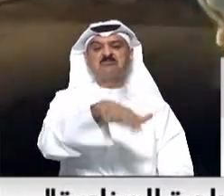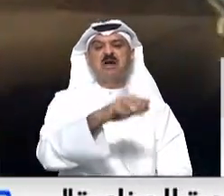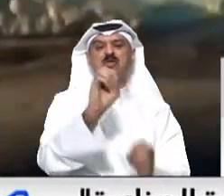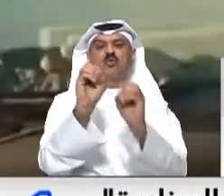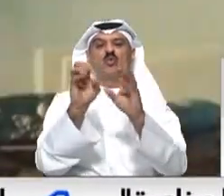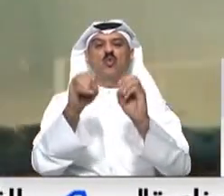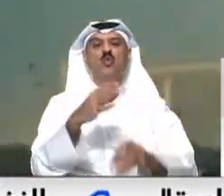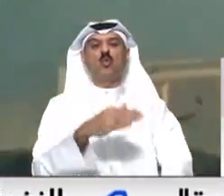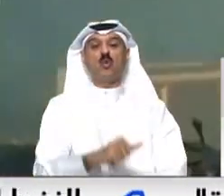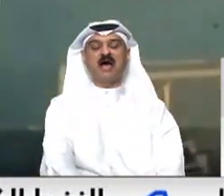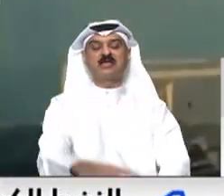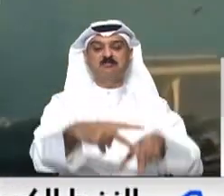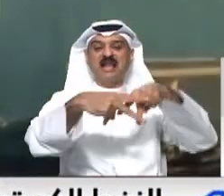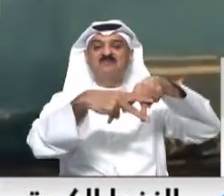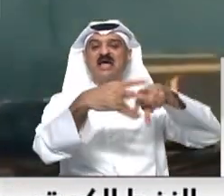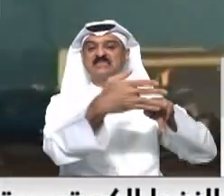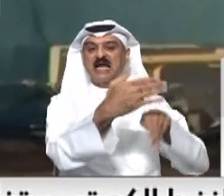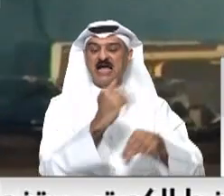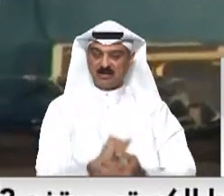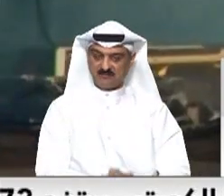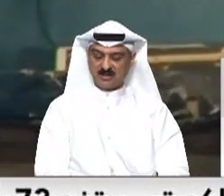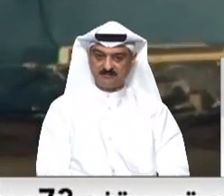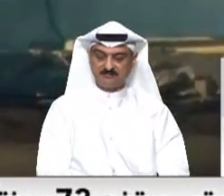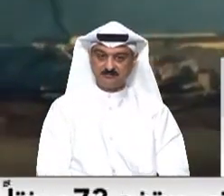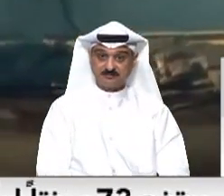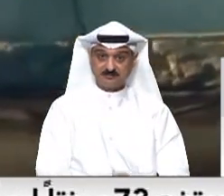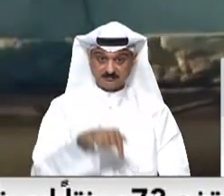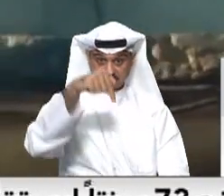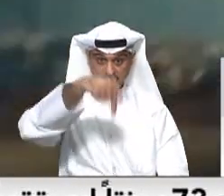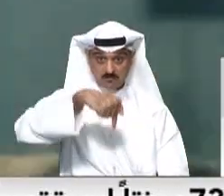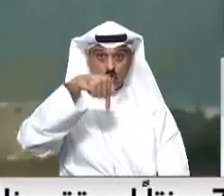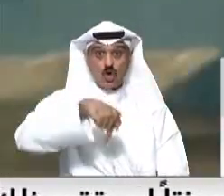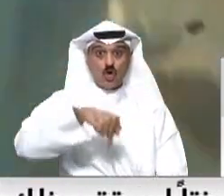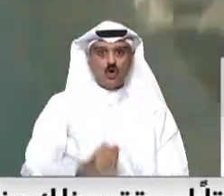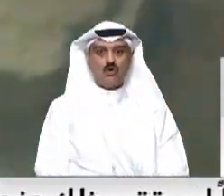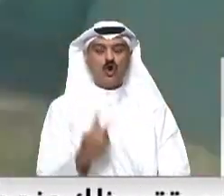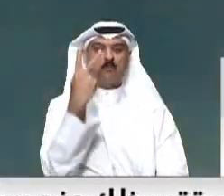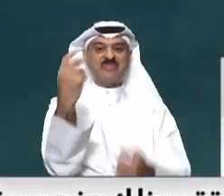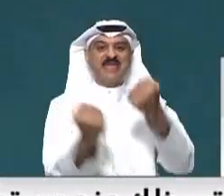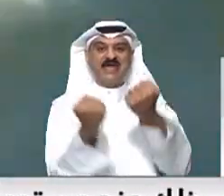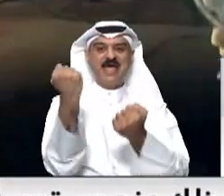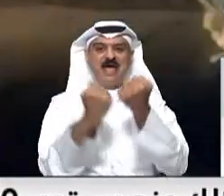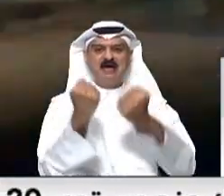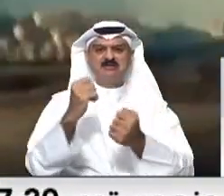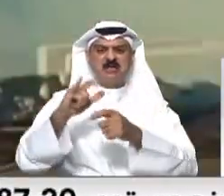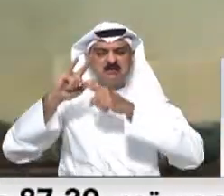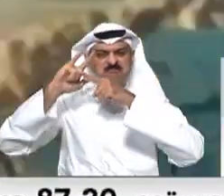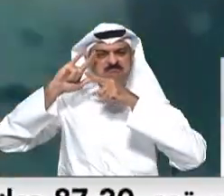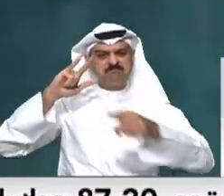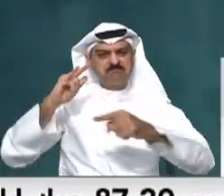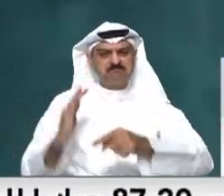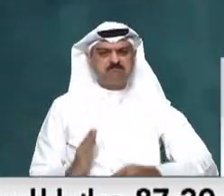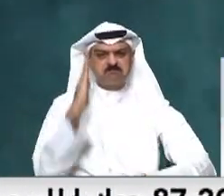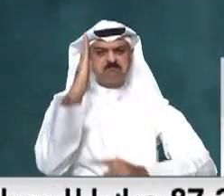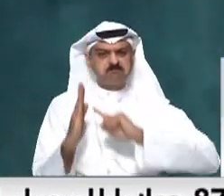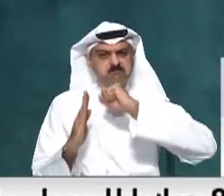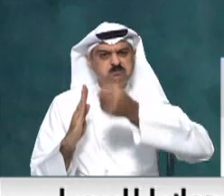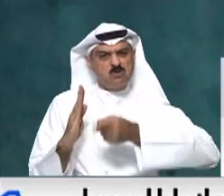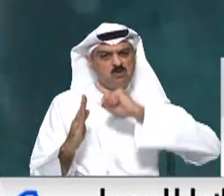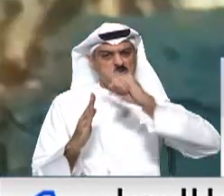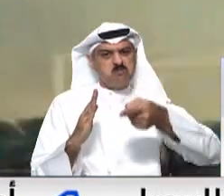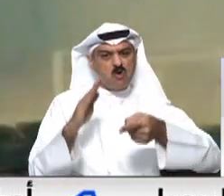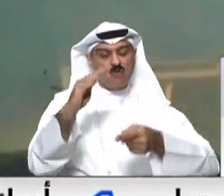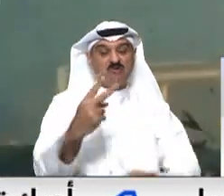المقاومه اليوم استهداف اليتين عسكريتين للاحتلال الاسرائيلي بعد اشتباكات عنيفه في محاور التقدم